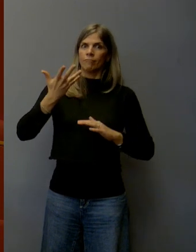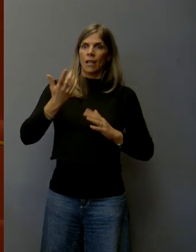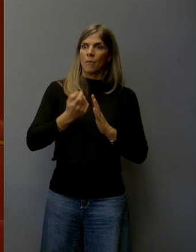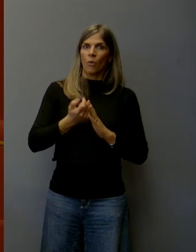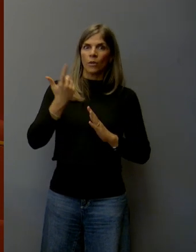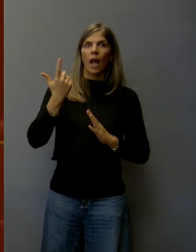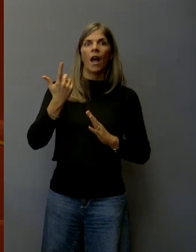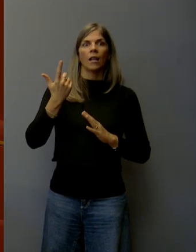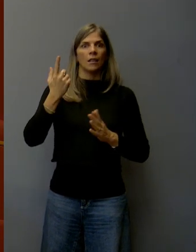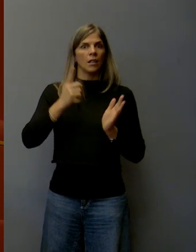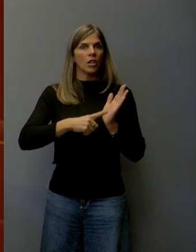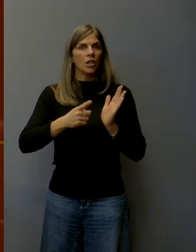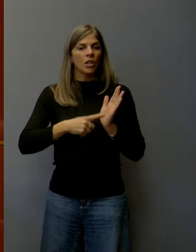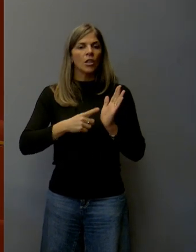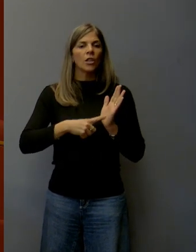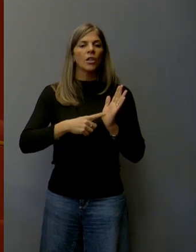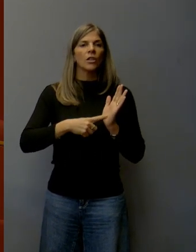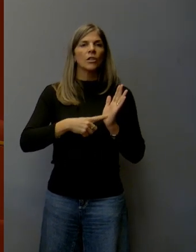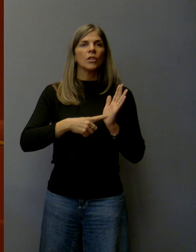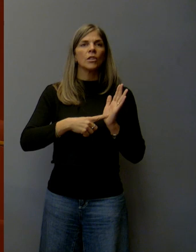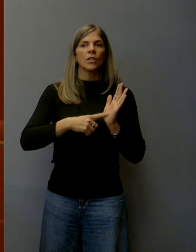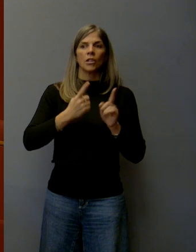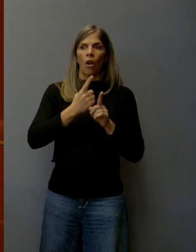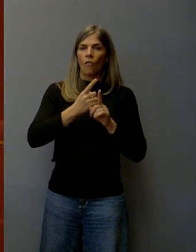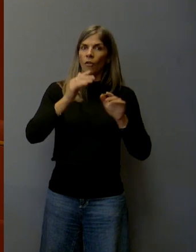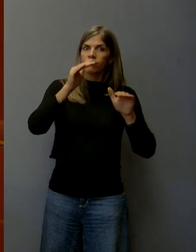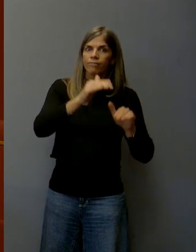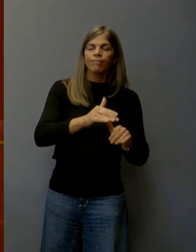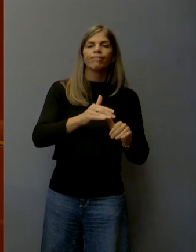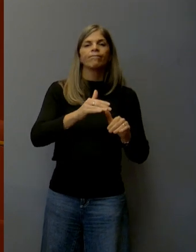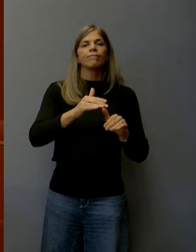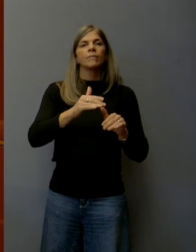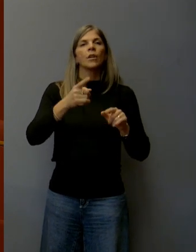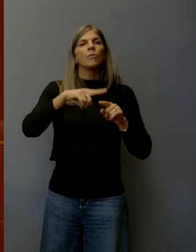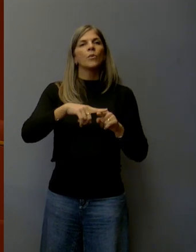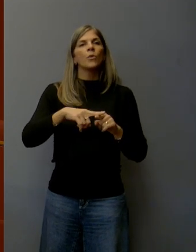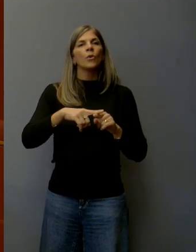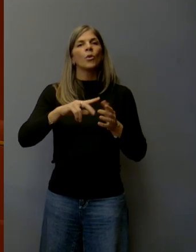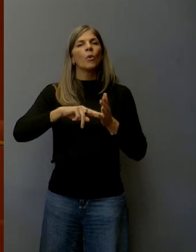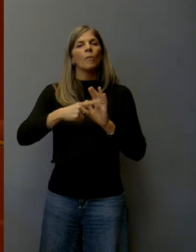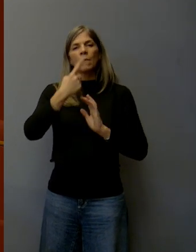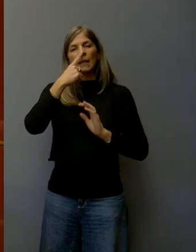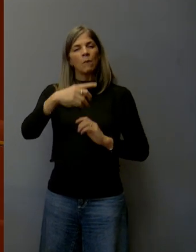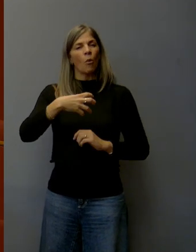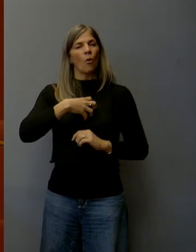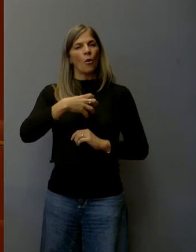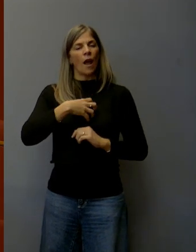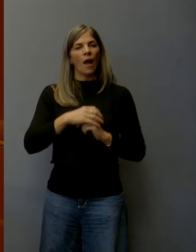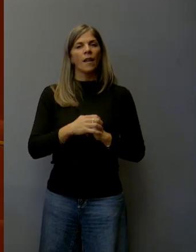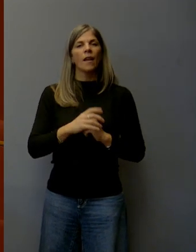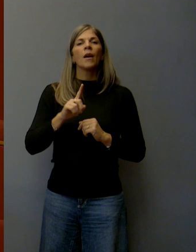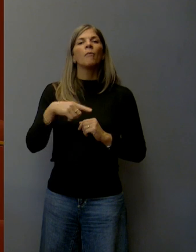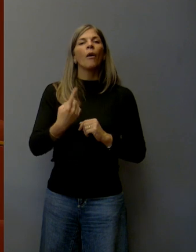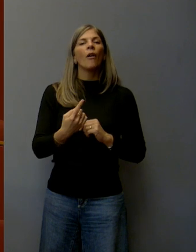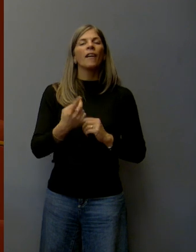questioni diritti da tutelare e questioni morali Poi però la vera cartina di